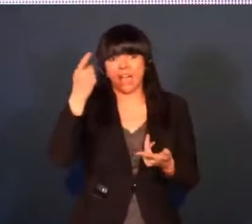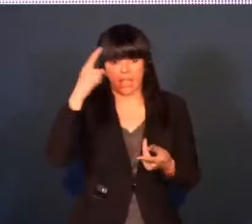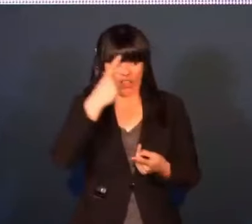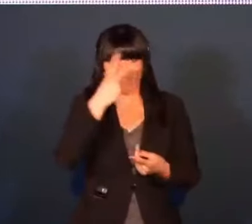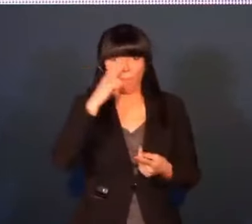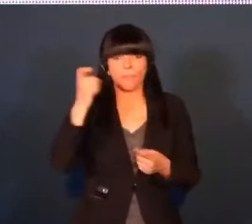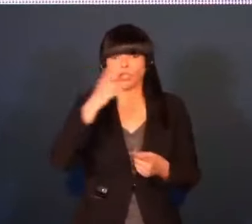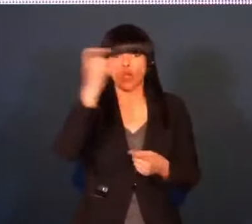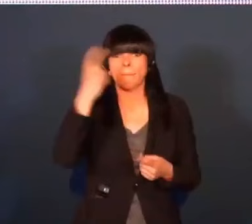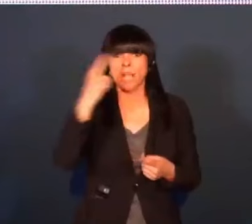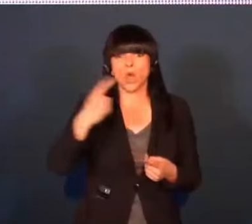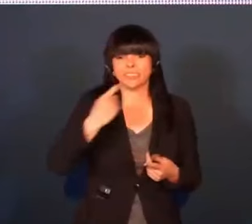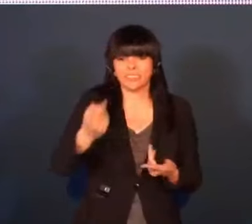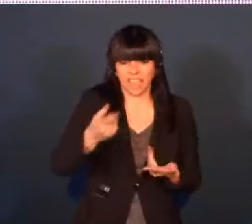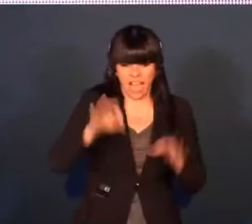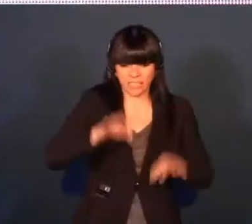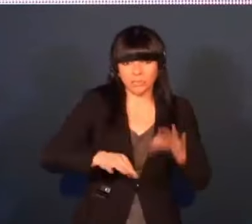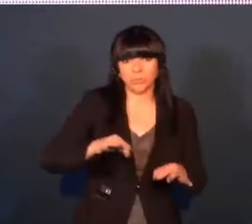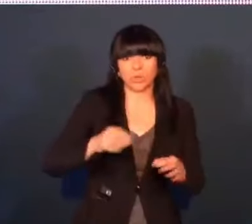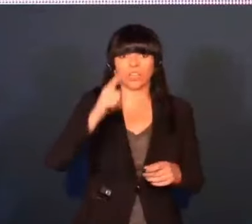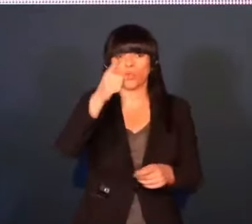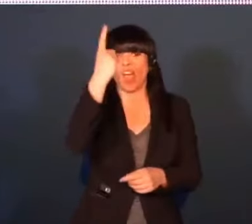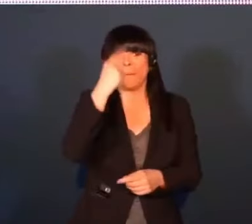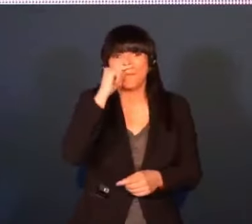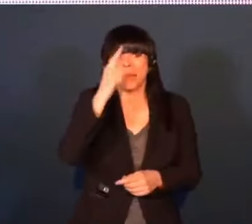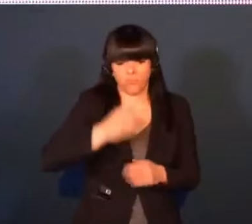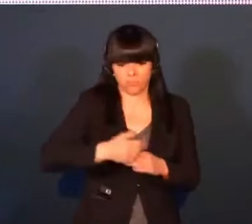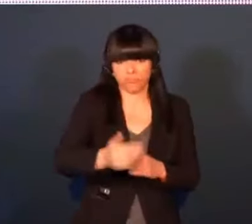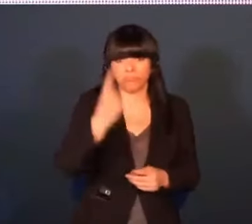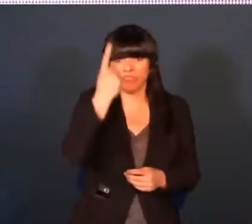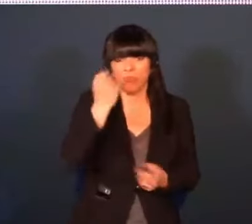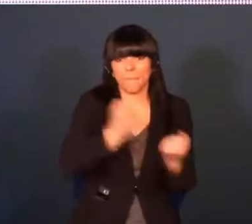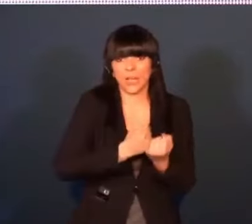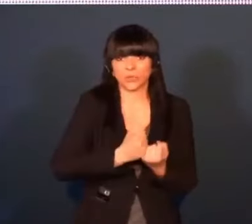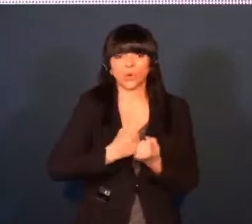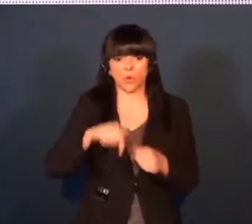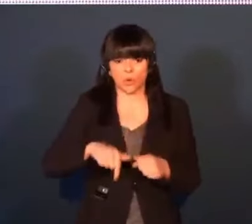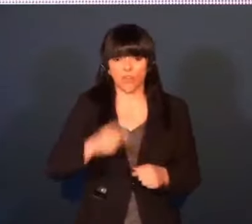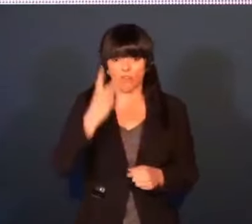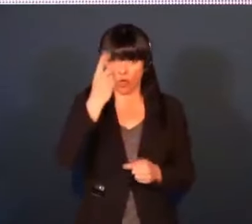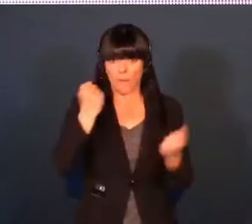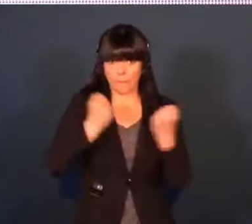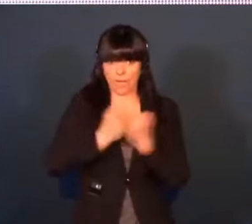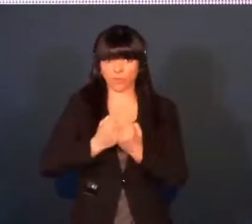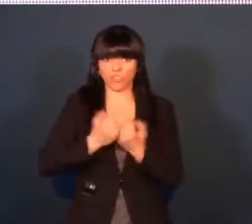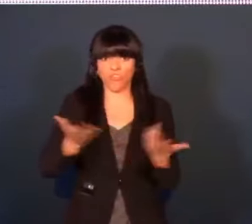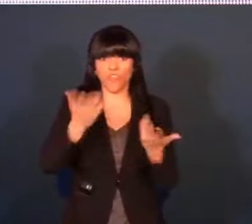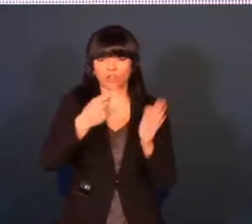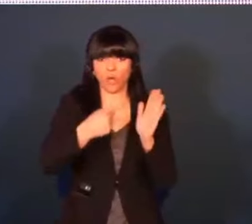важен финансов ресурс. Това е на първо място. И на второ място, тъй като вече е